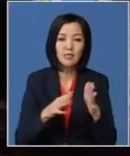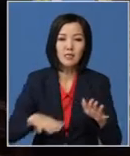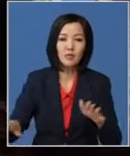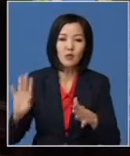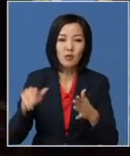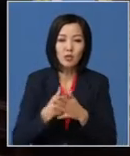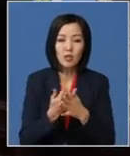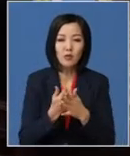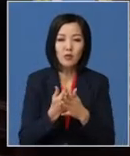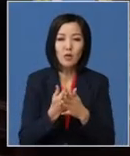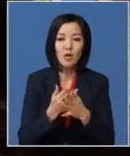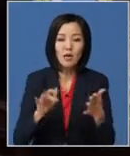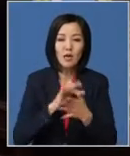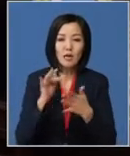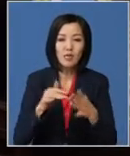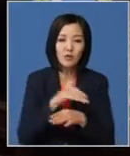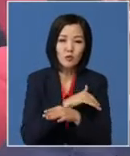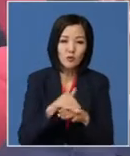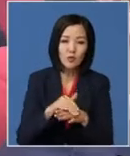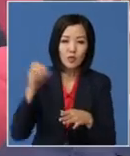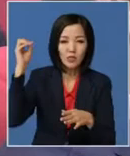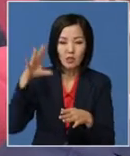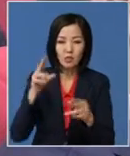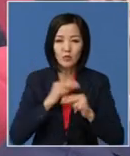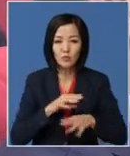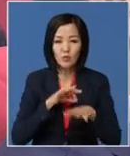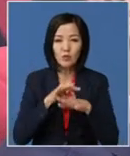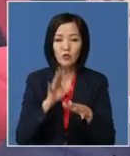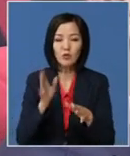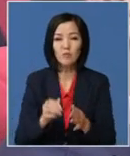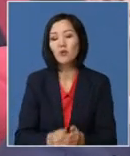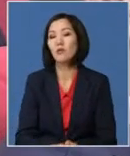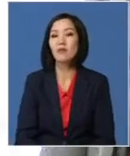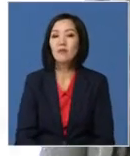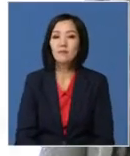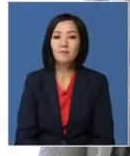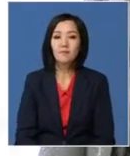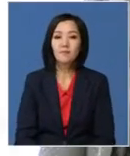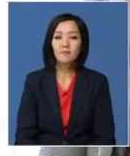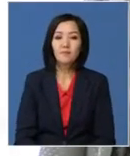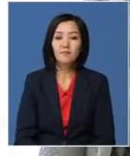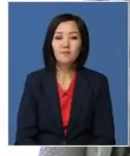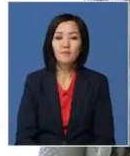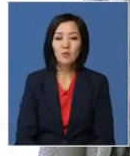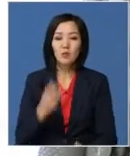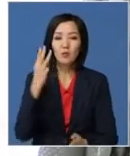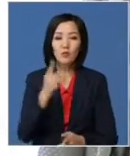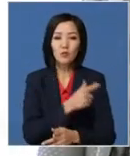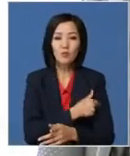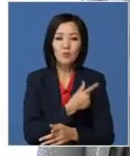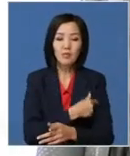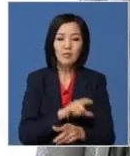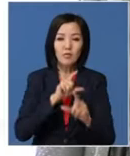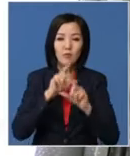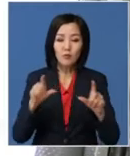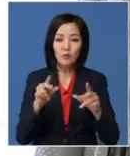жаңарту жұмыстары, қалаішілік жолдар, жарықтандыру жұмыстары жүргізілмек. Полиция пункттерге күрделі жөндеу керек